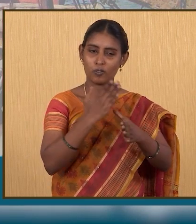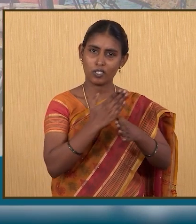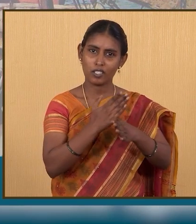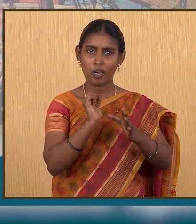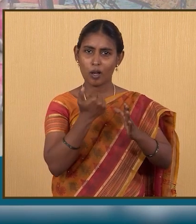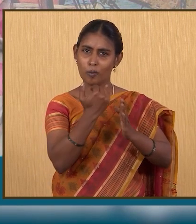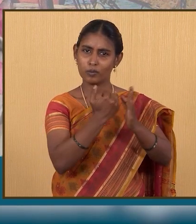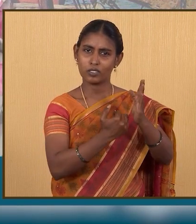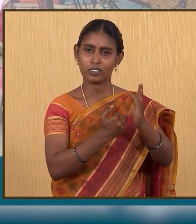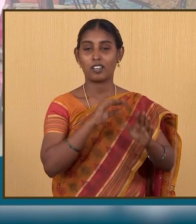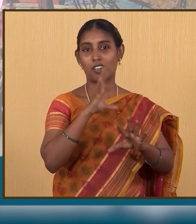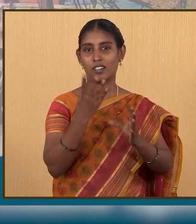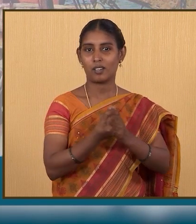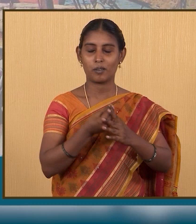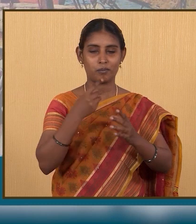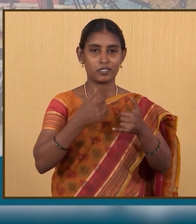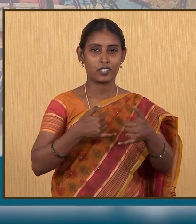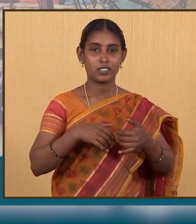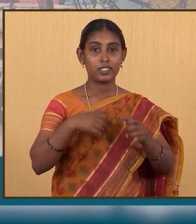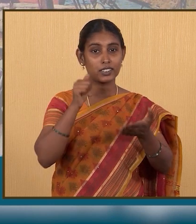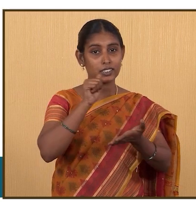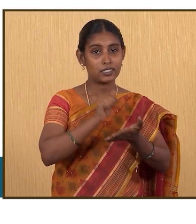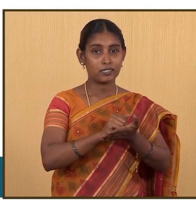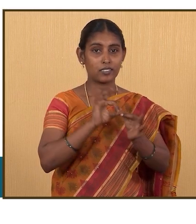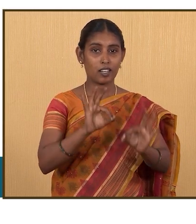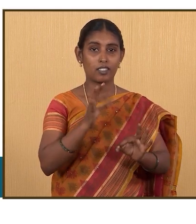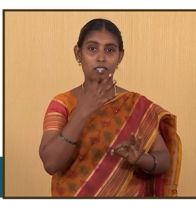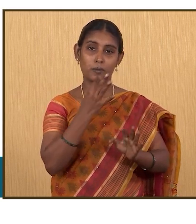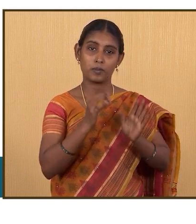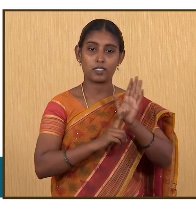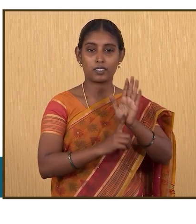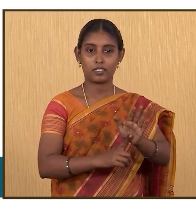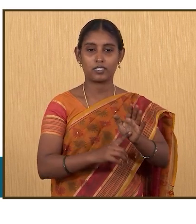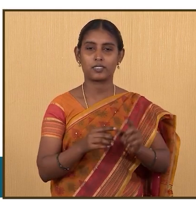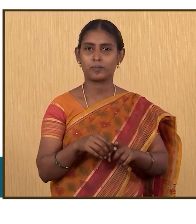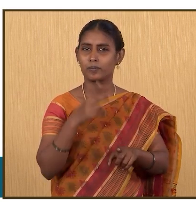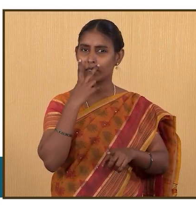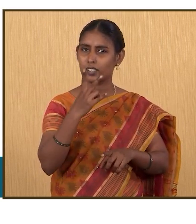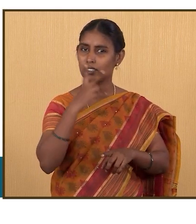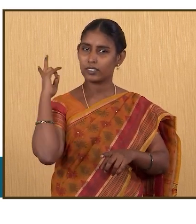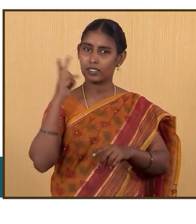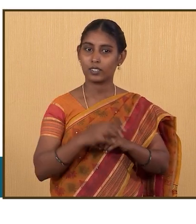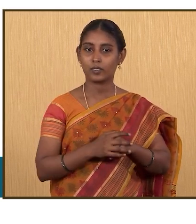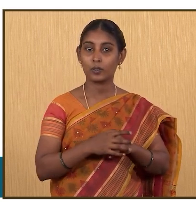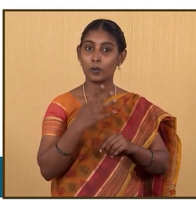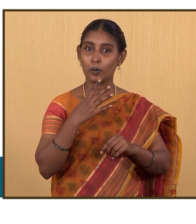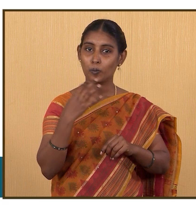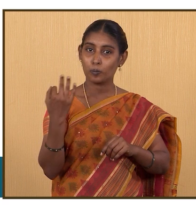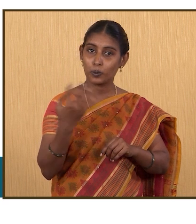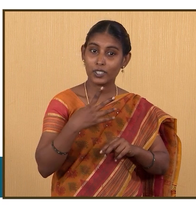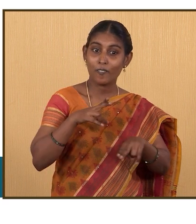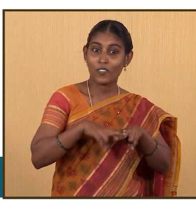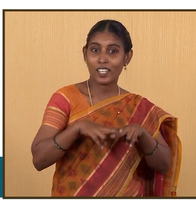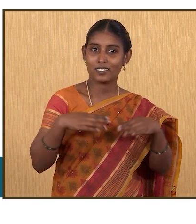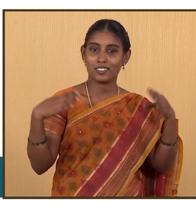தொழில்நுட்பமோ நமக்கு வரலாற்று சான்றுகளாக இருக்குது. புனித பிரான்சிஸ் ஆலயம் கொச்சி, புனித